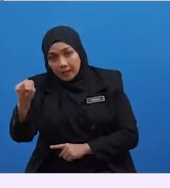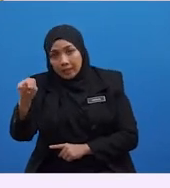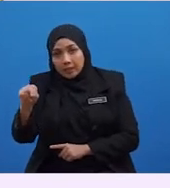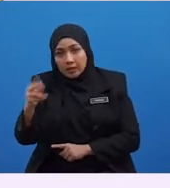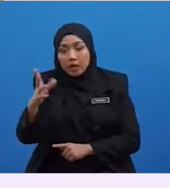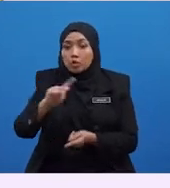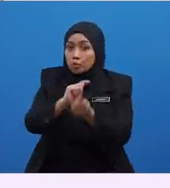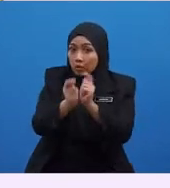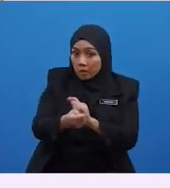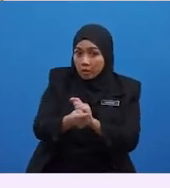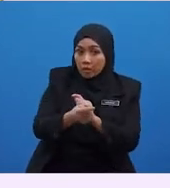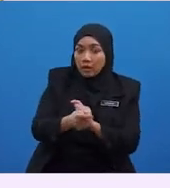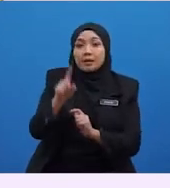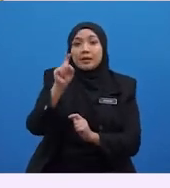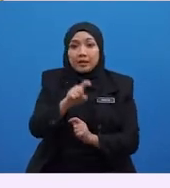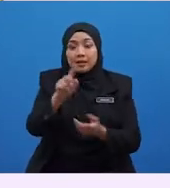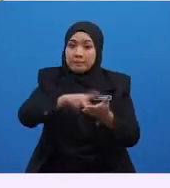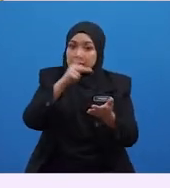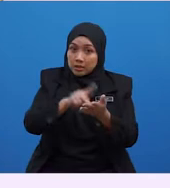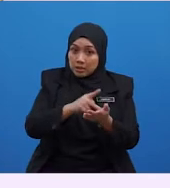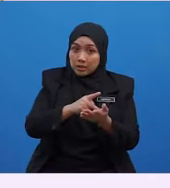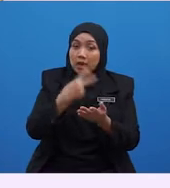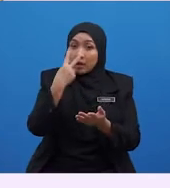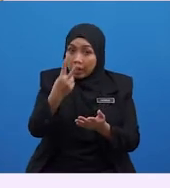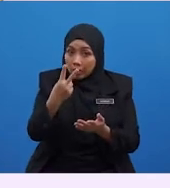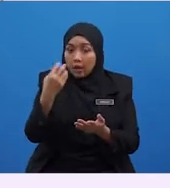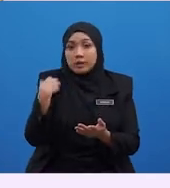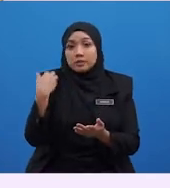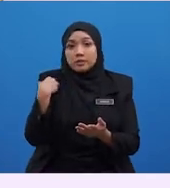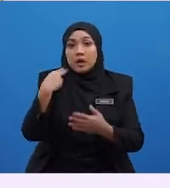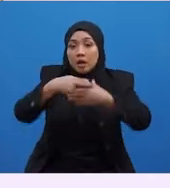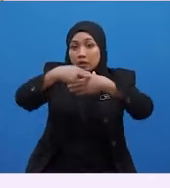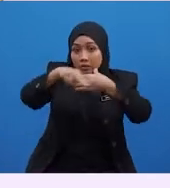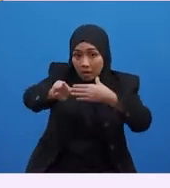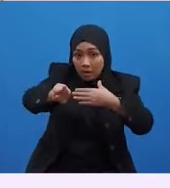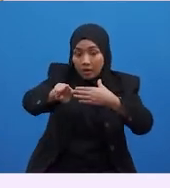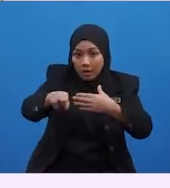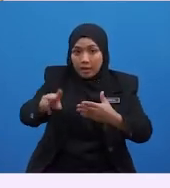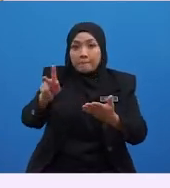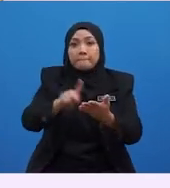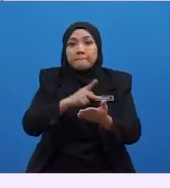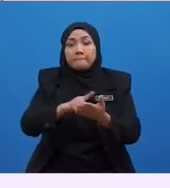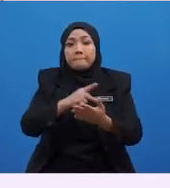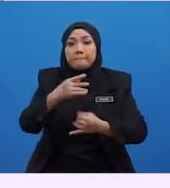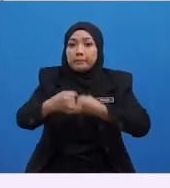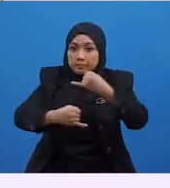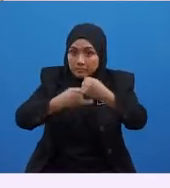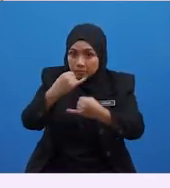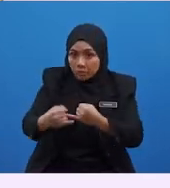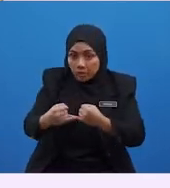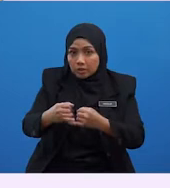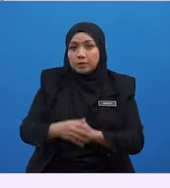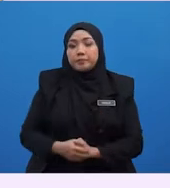Mesej kemaskini berjaya dipaparkan. Anda boleh semak sama ada nama murid tersebut telah